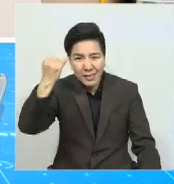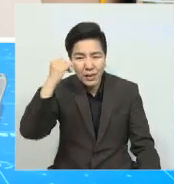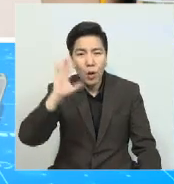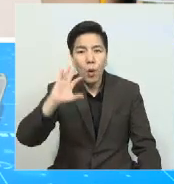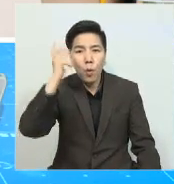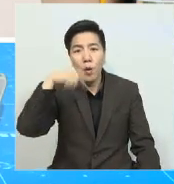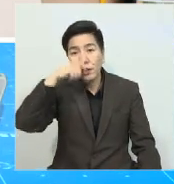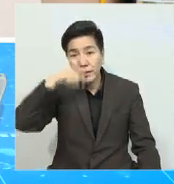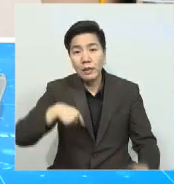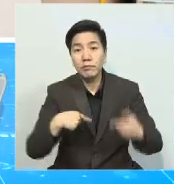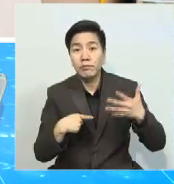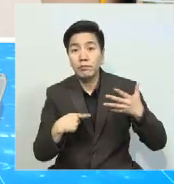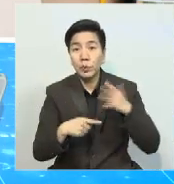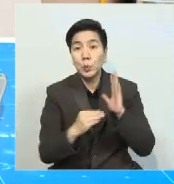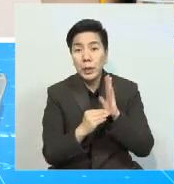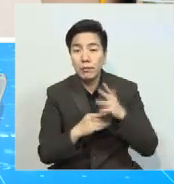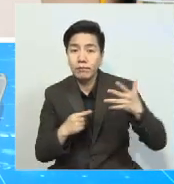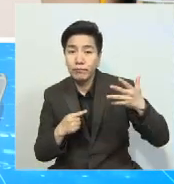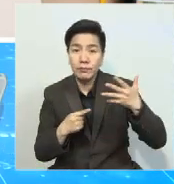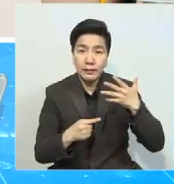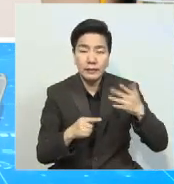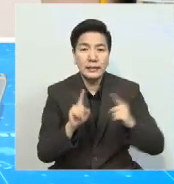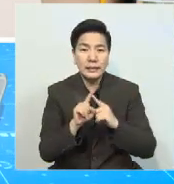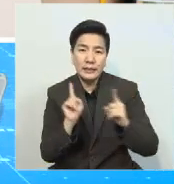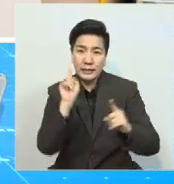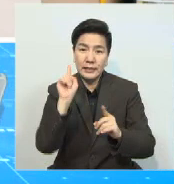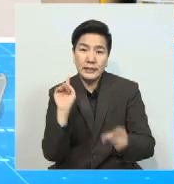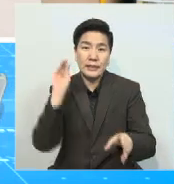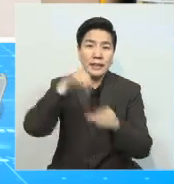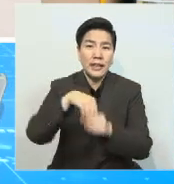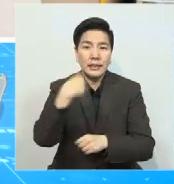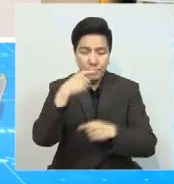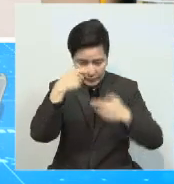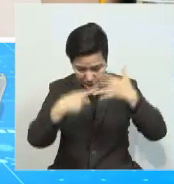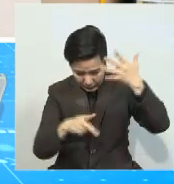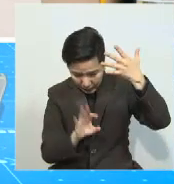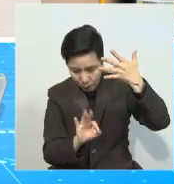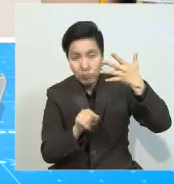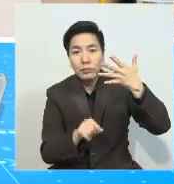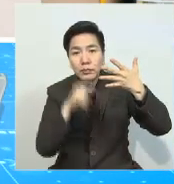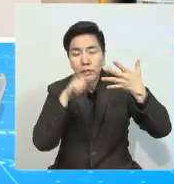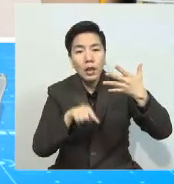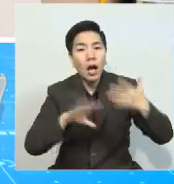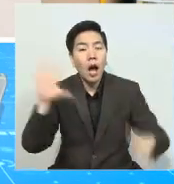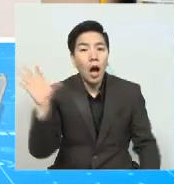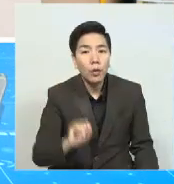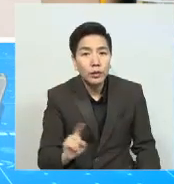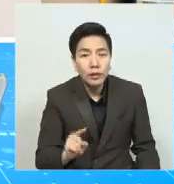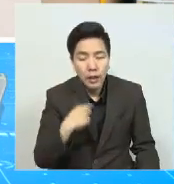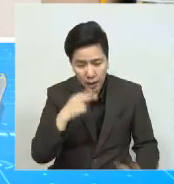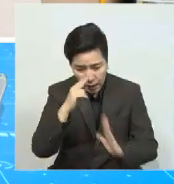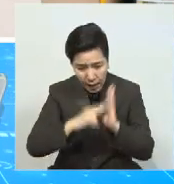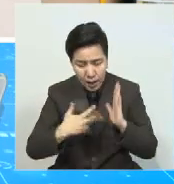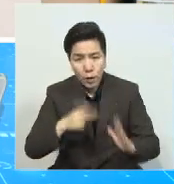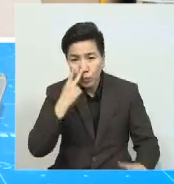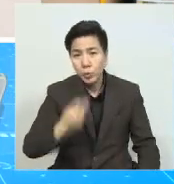ในโลกแล้วก็มีกรุงเทพมหานครน่าจะติดอยู่สัก1ใน10อยู่ลำดับที่9อะค่ะอันนั้นเขาวัดมาจากอะไรอะคะพออ่